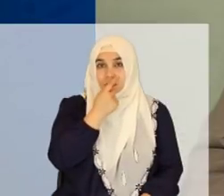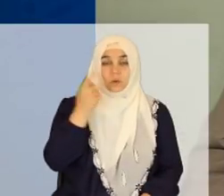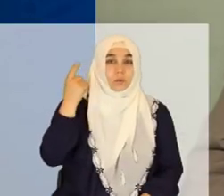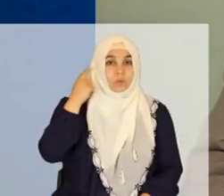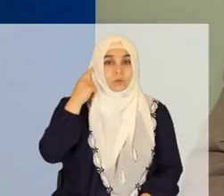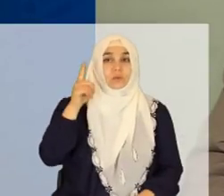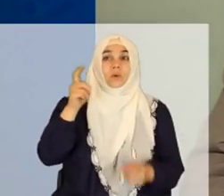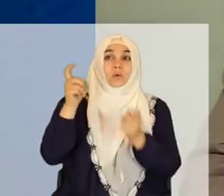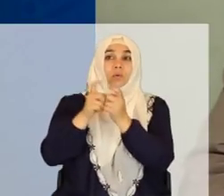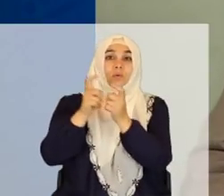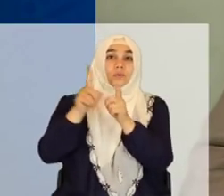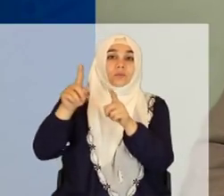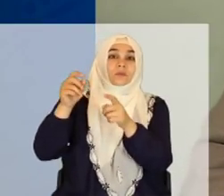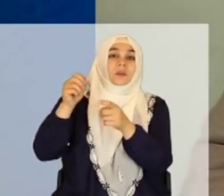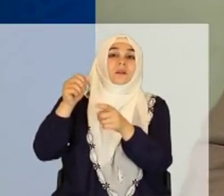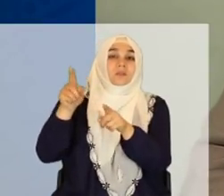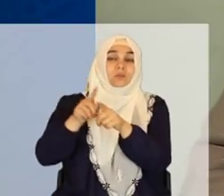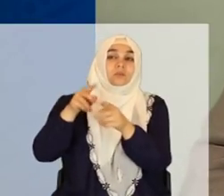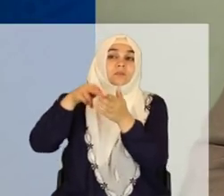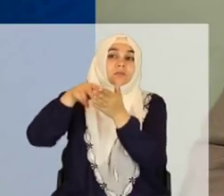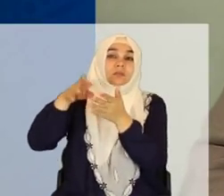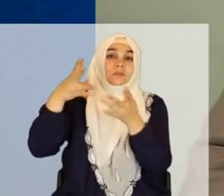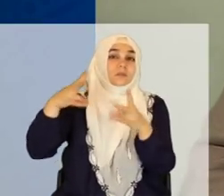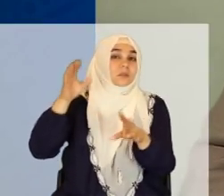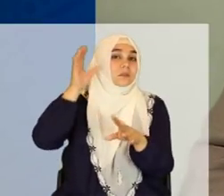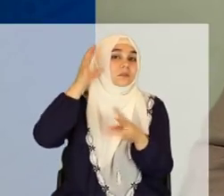balki birov urush janjal qilsa ham chiqmasin.